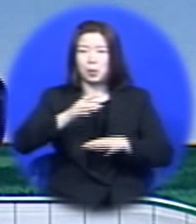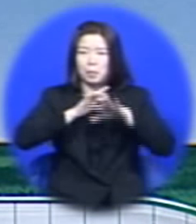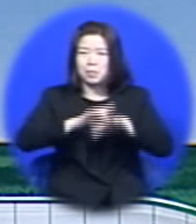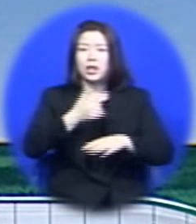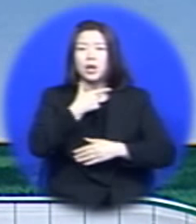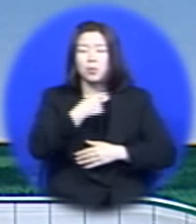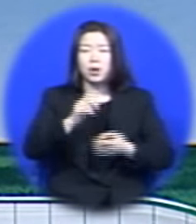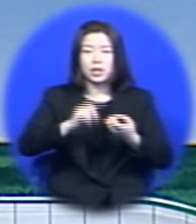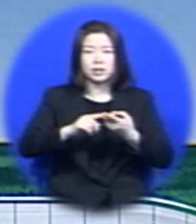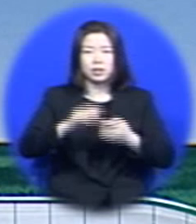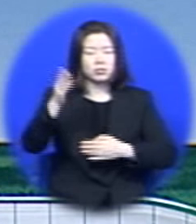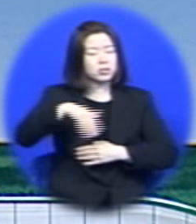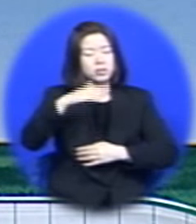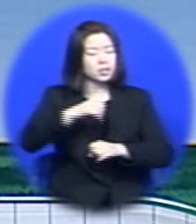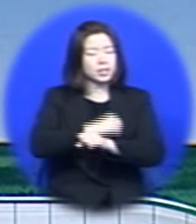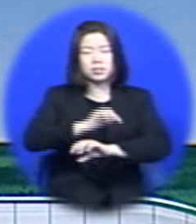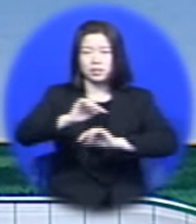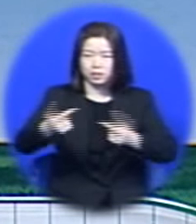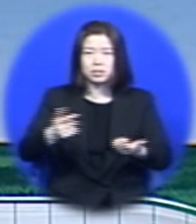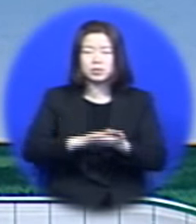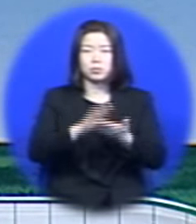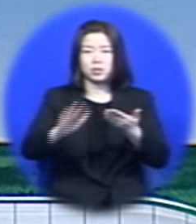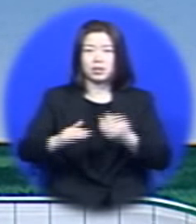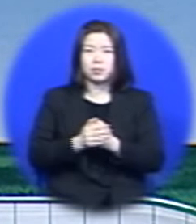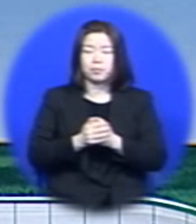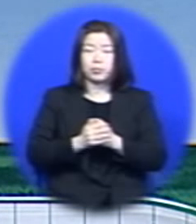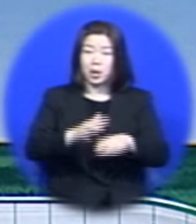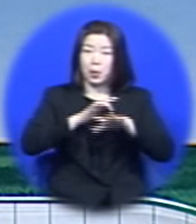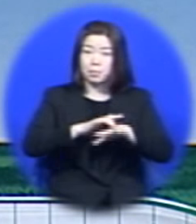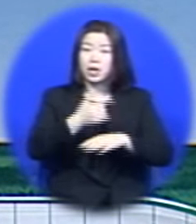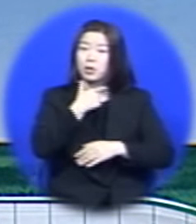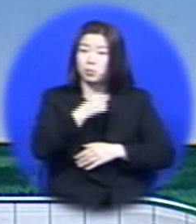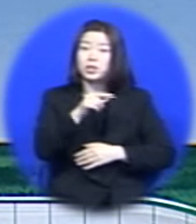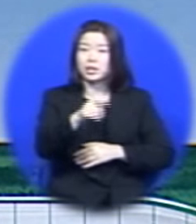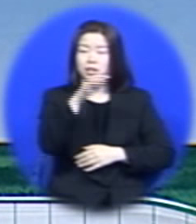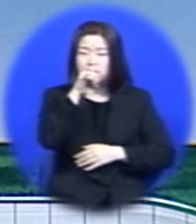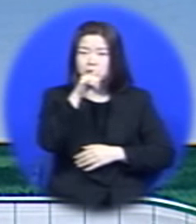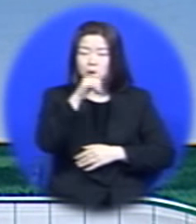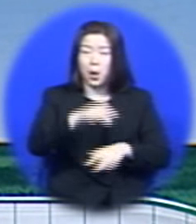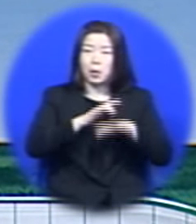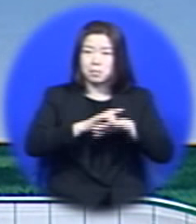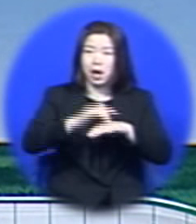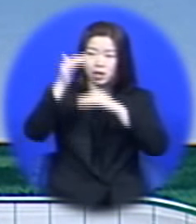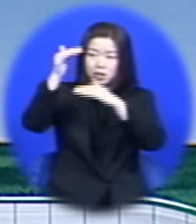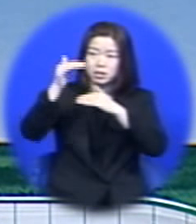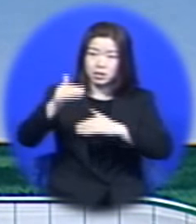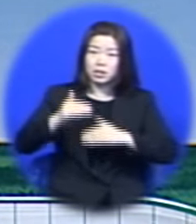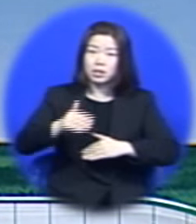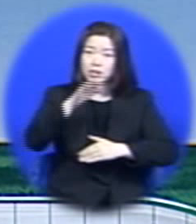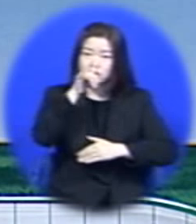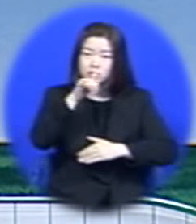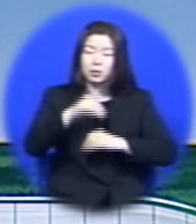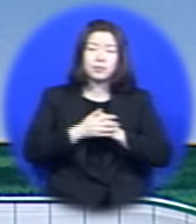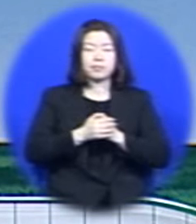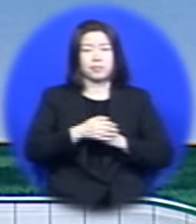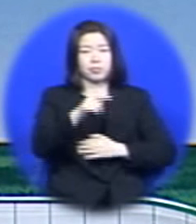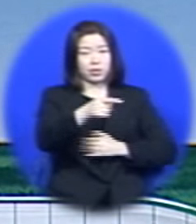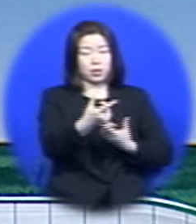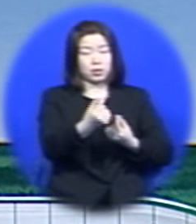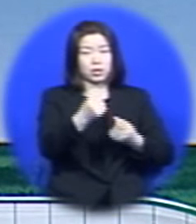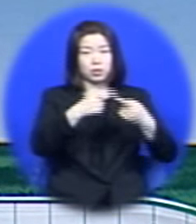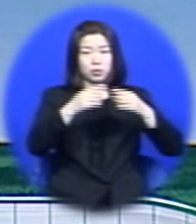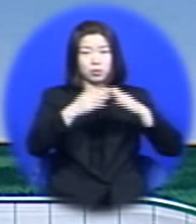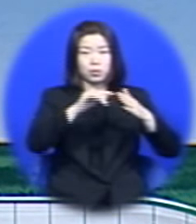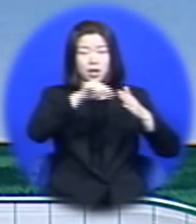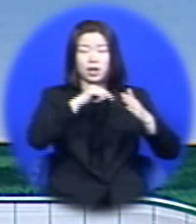안 하겠습니다. 마귀가 원하는 게 있어요. 마귀가 각본이 있어요. 이렇게 교회 안에